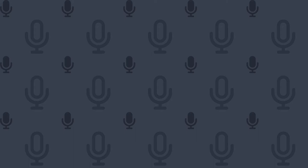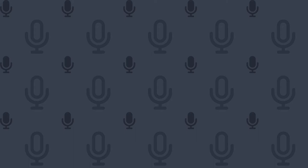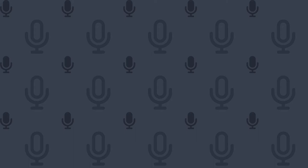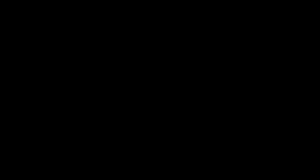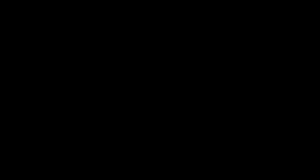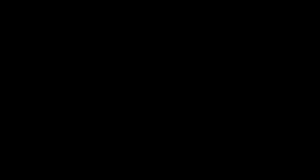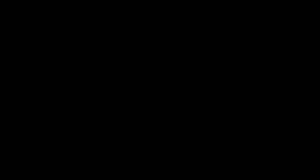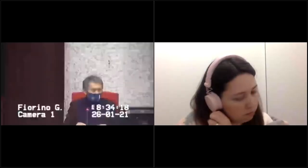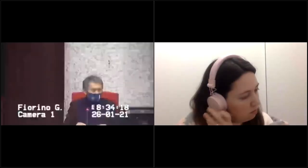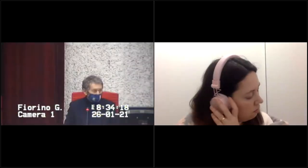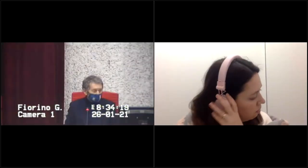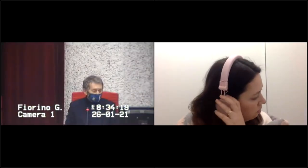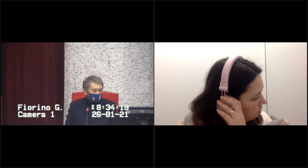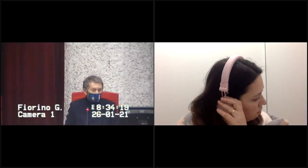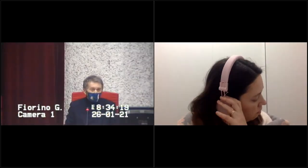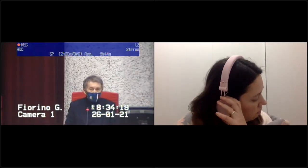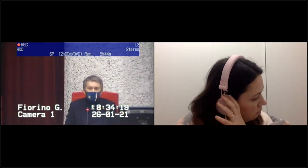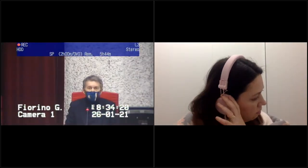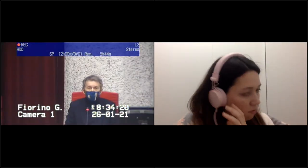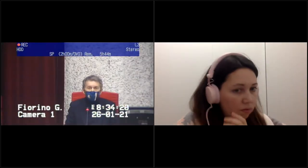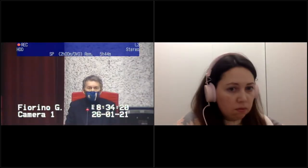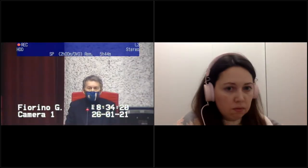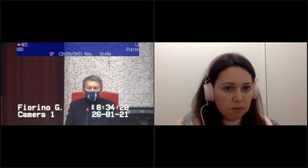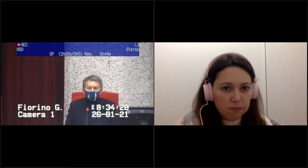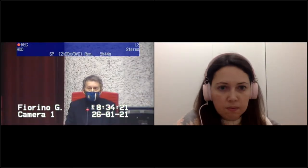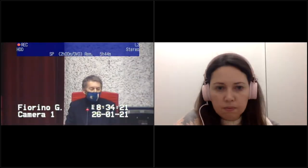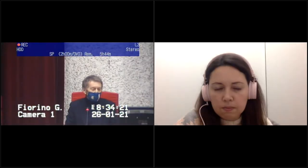Ora si registrerà la conferenza.